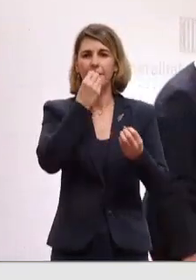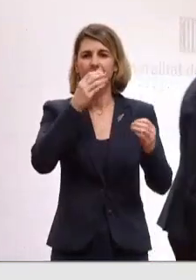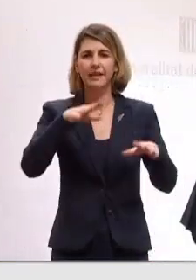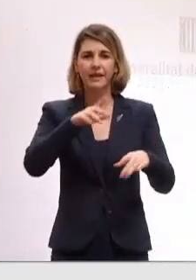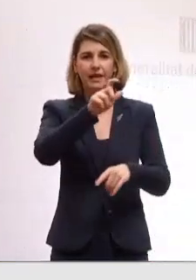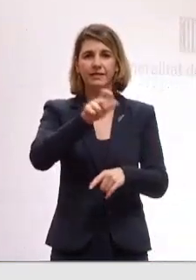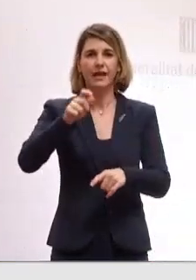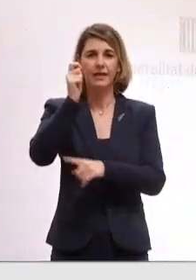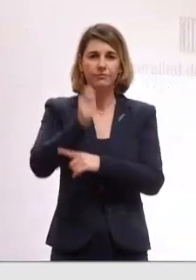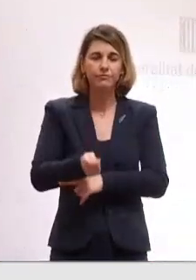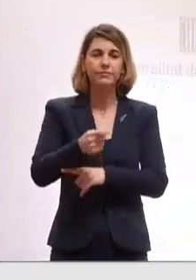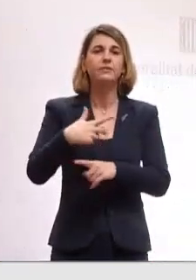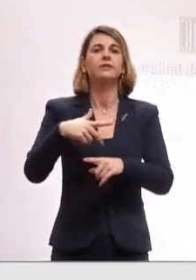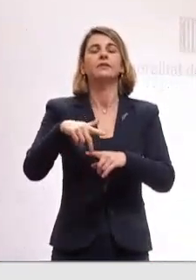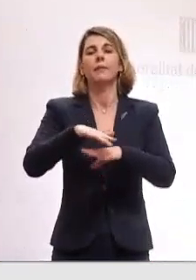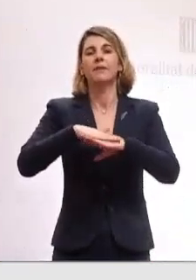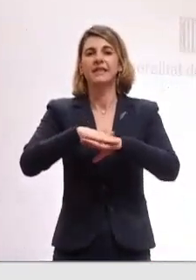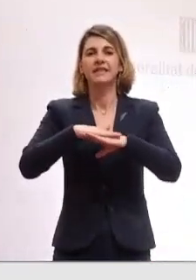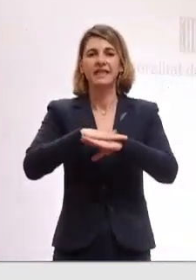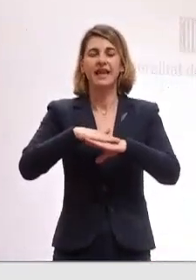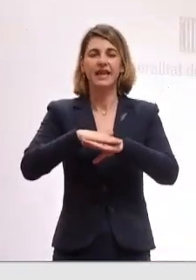representants de la magistratura i del Ministeri Fiscal,